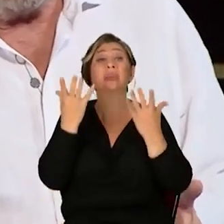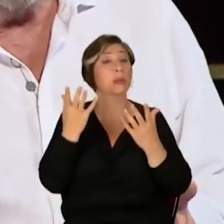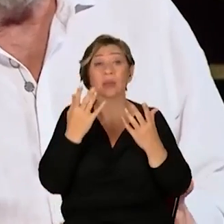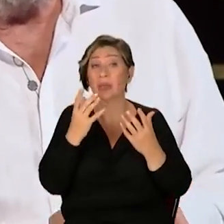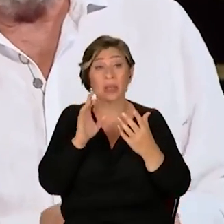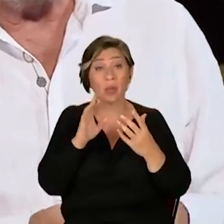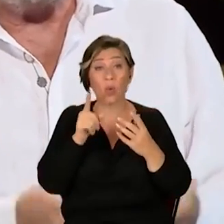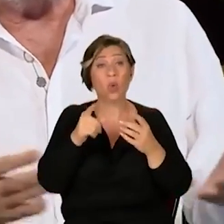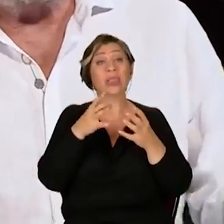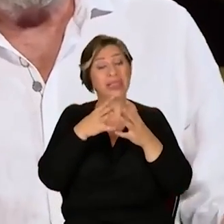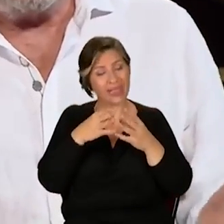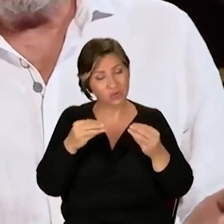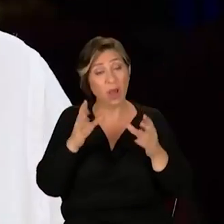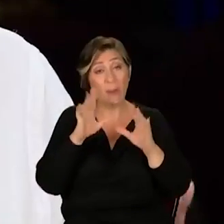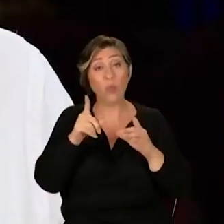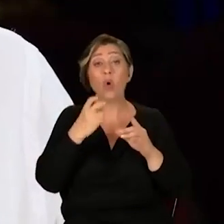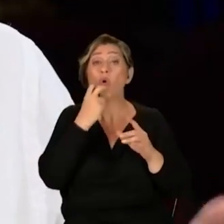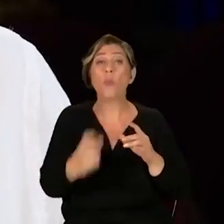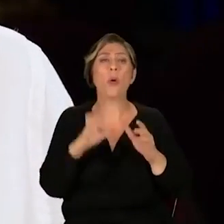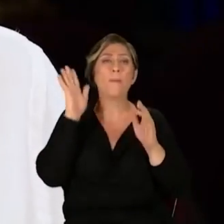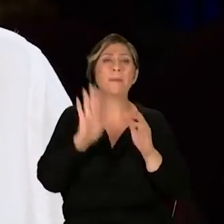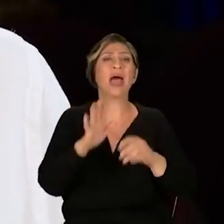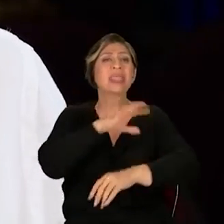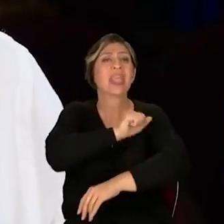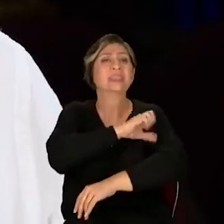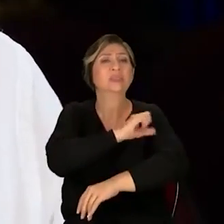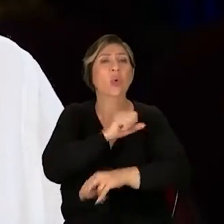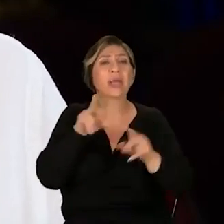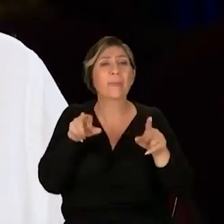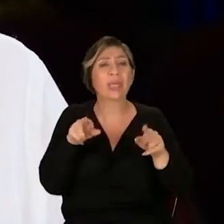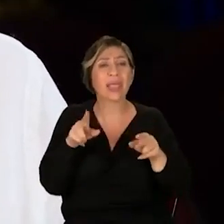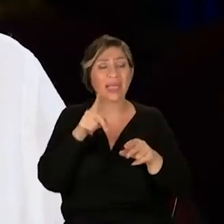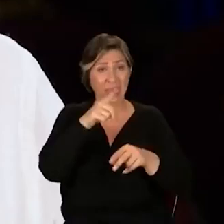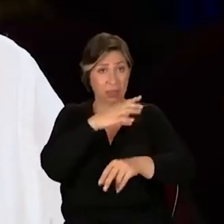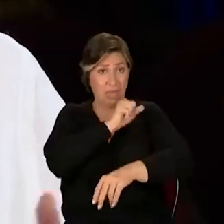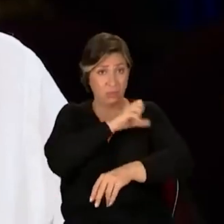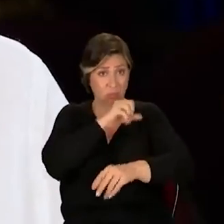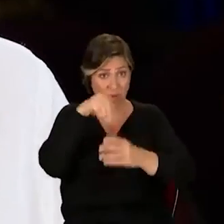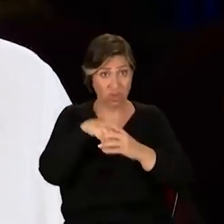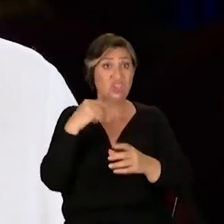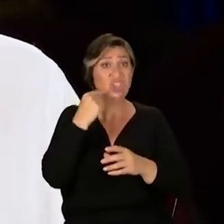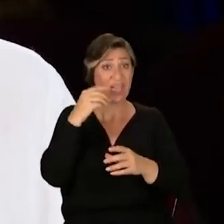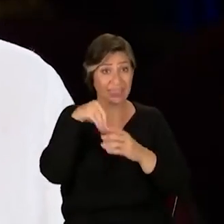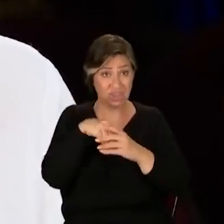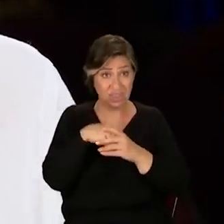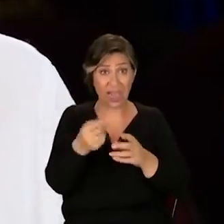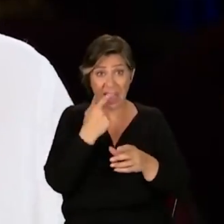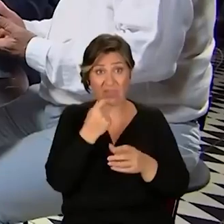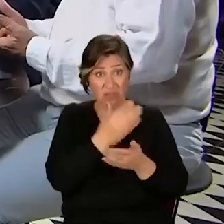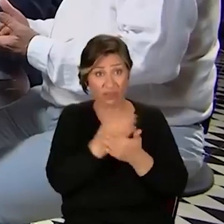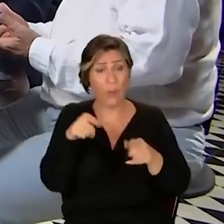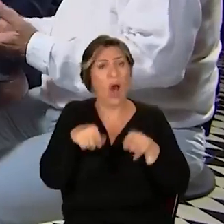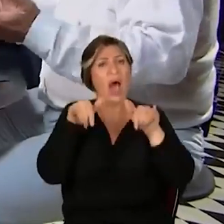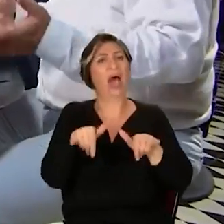seni tedavi ediyor ama bu hastalık yani hipertansiyon gibi. Siz hipertansiyonunuz için, şekeriniz için ilaç